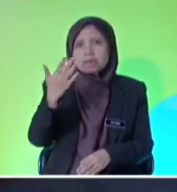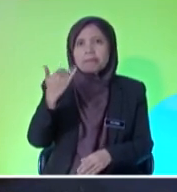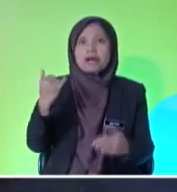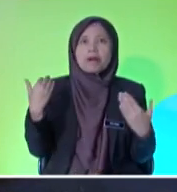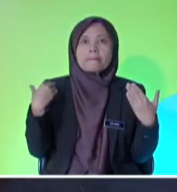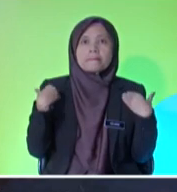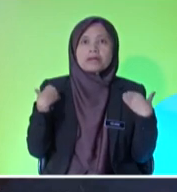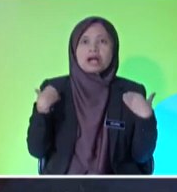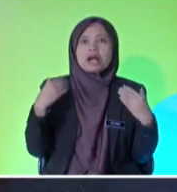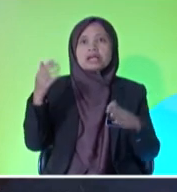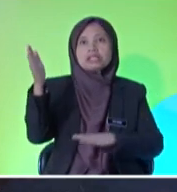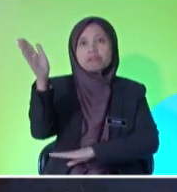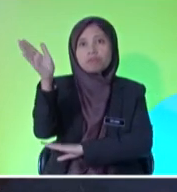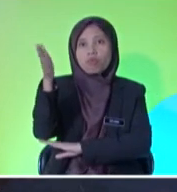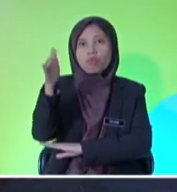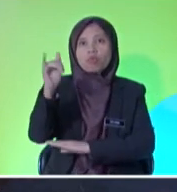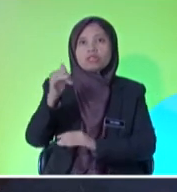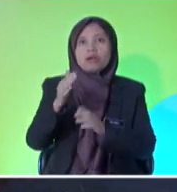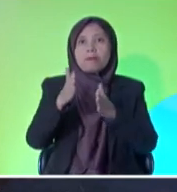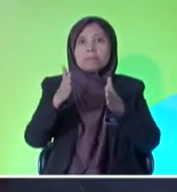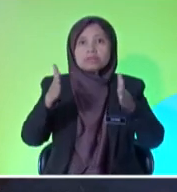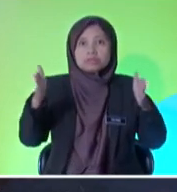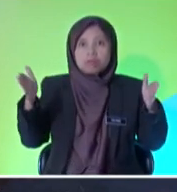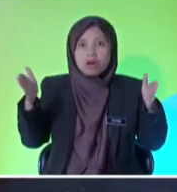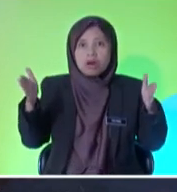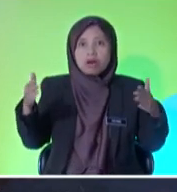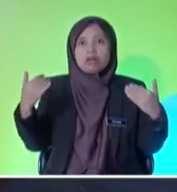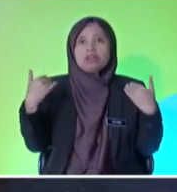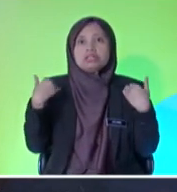ada yang kecil macam ini ada yang besar